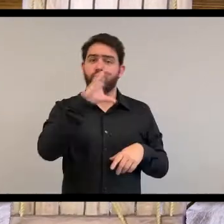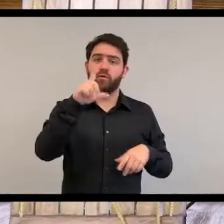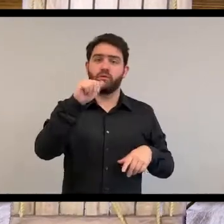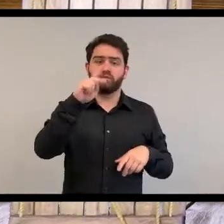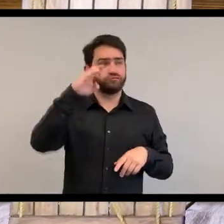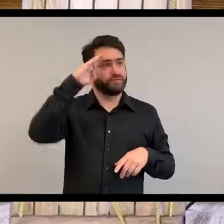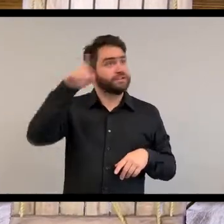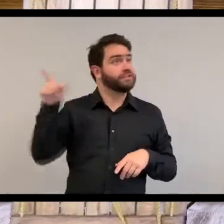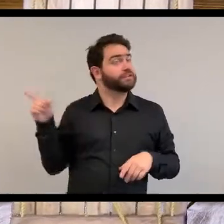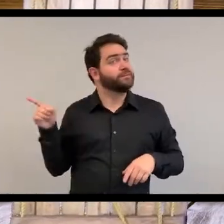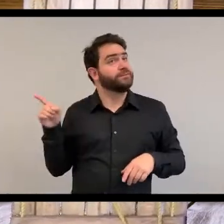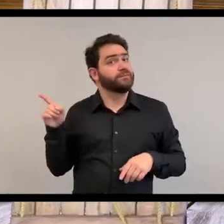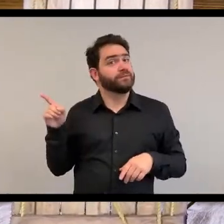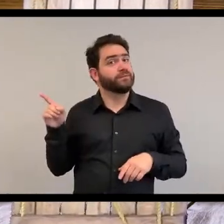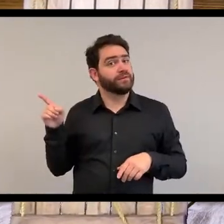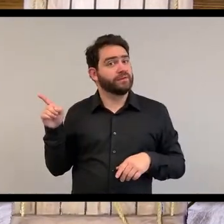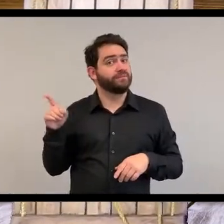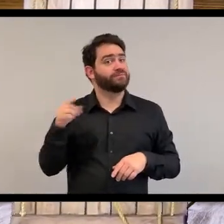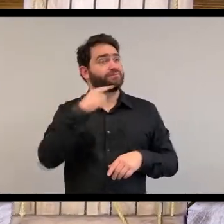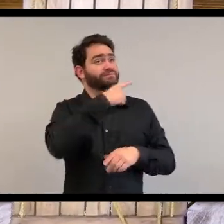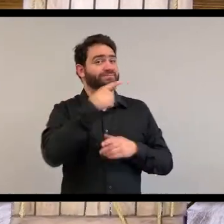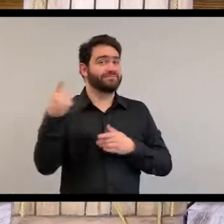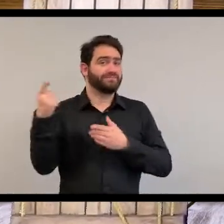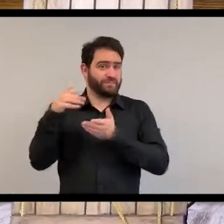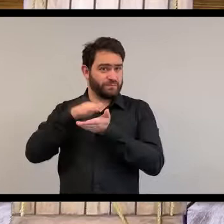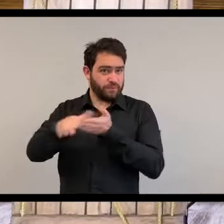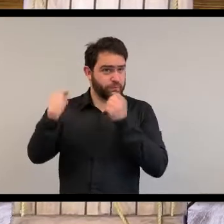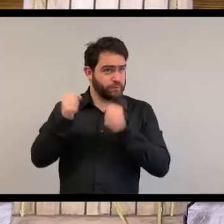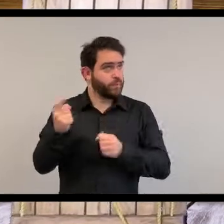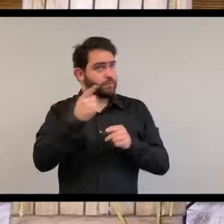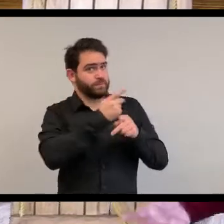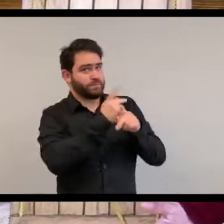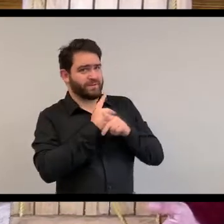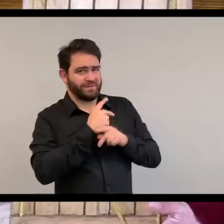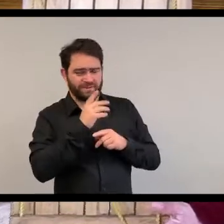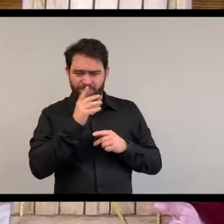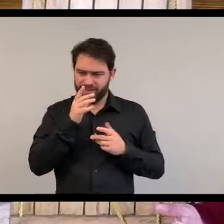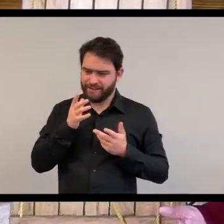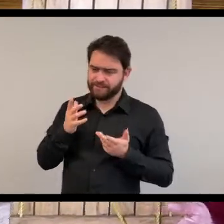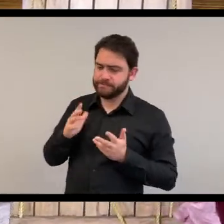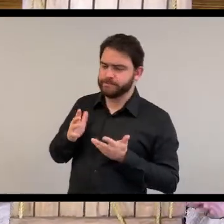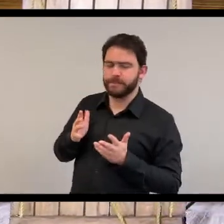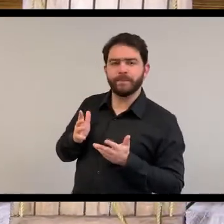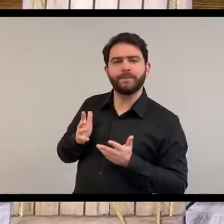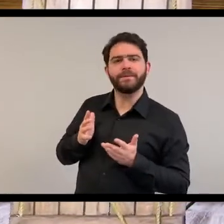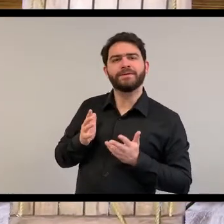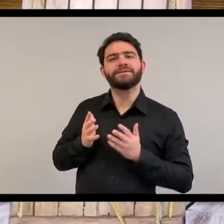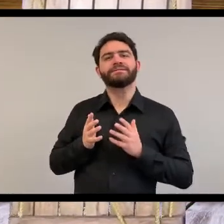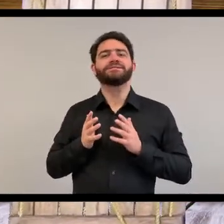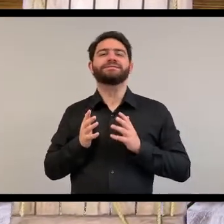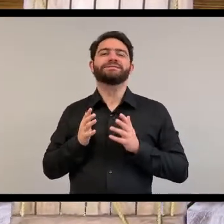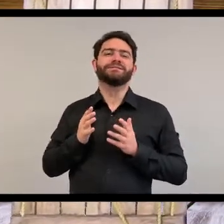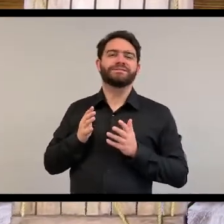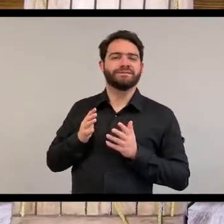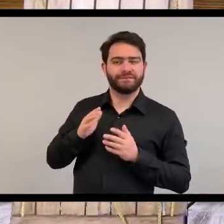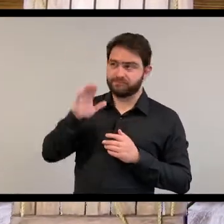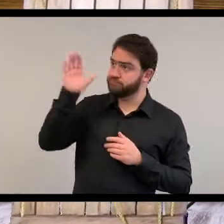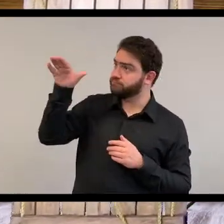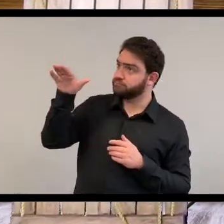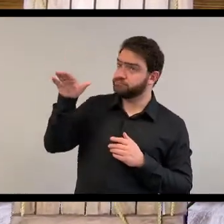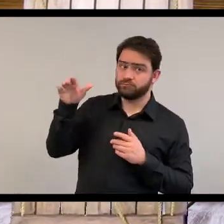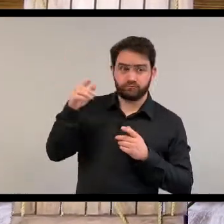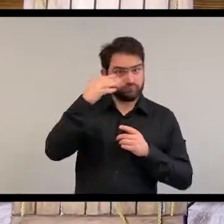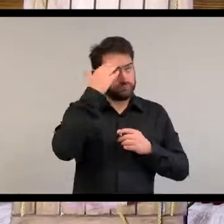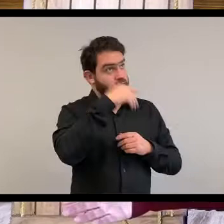sourire. Il dit, maman, je te présente Claude, le chef de tout ce groupe-là qui m'invite à les glisser. Et Claude, je te présente ma